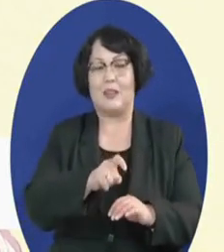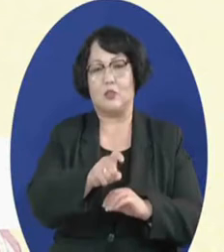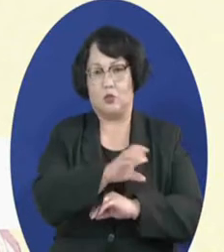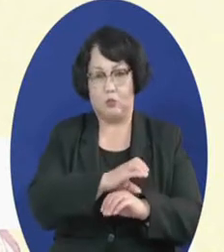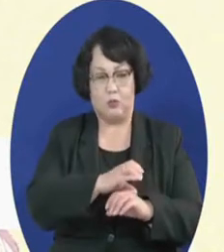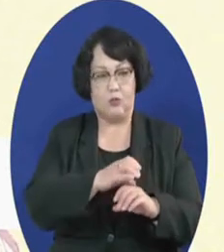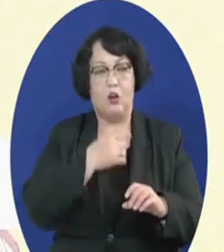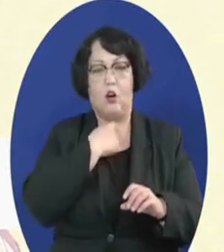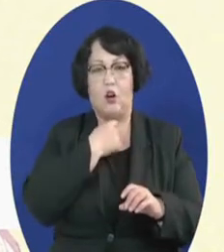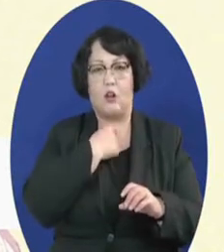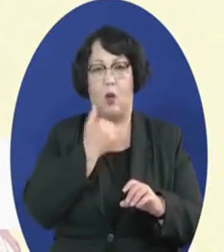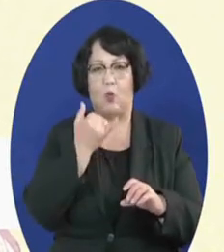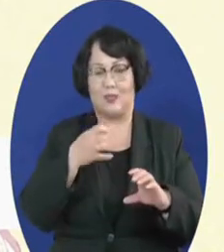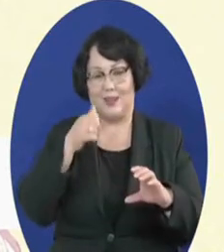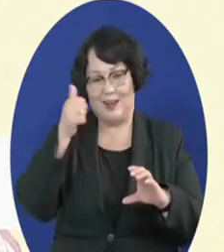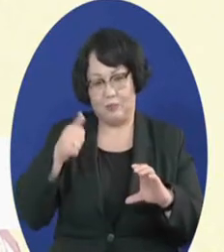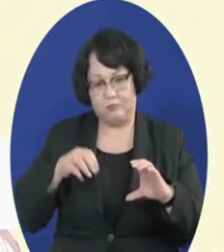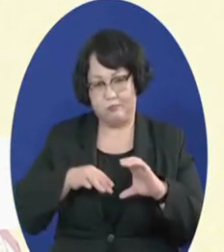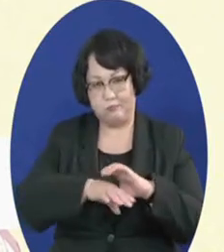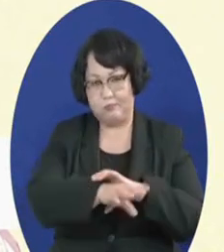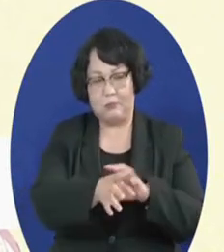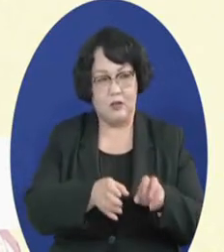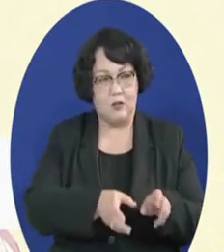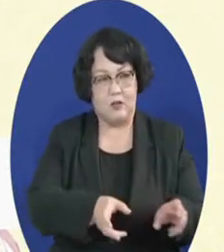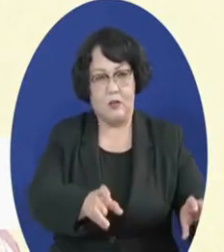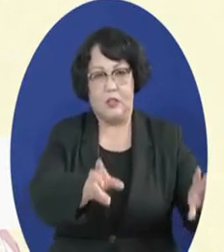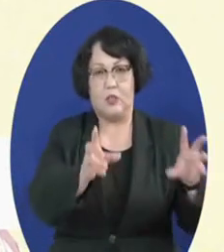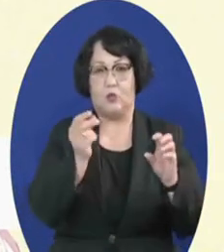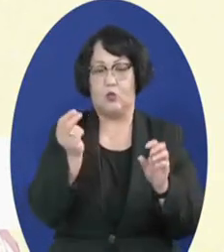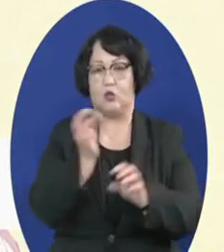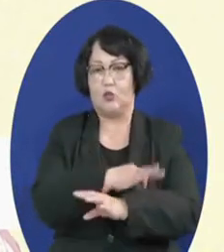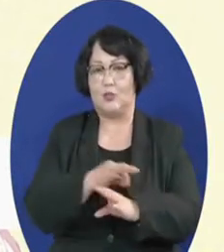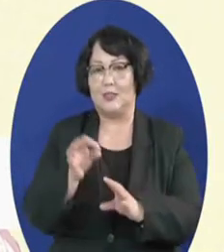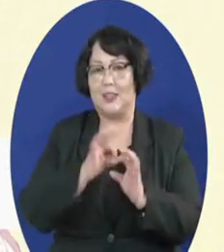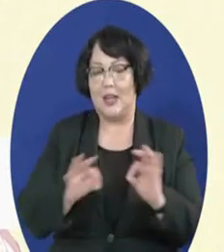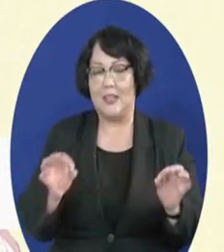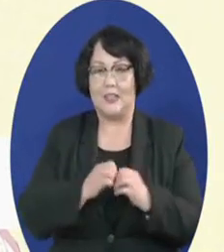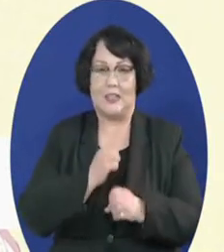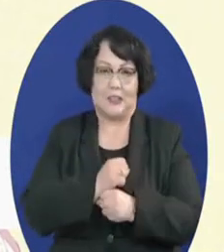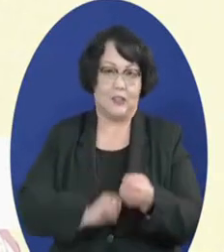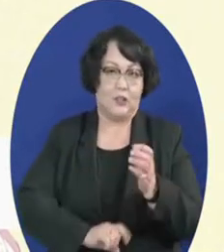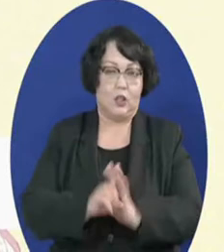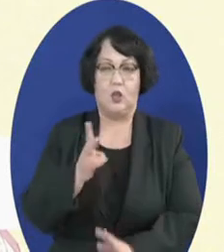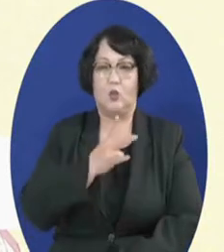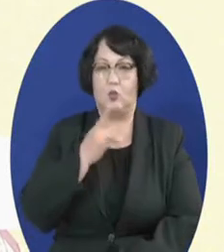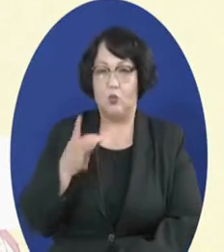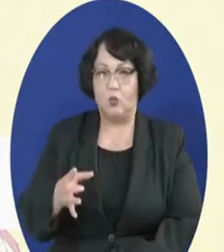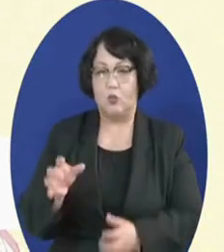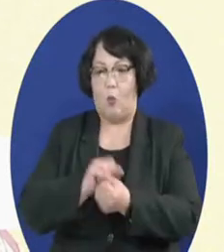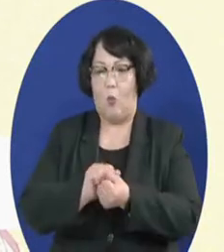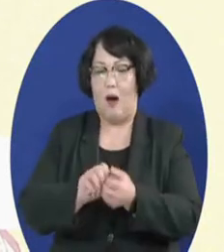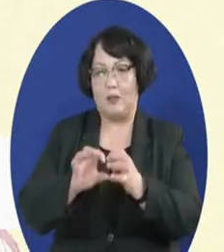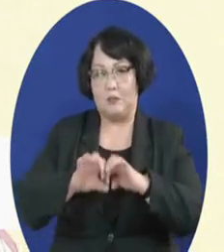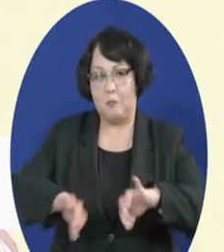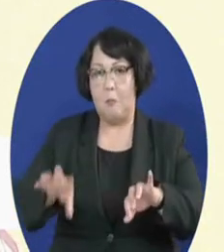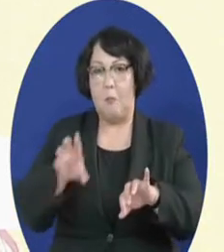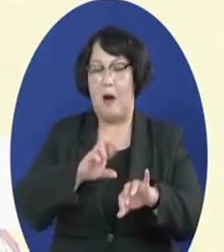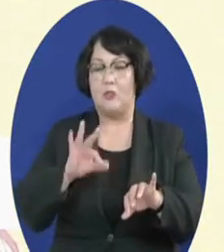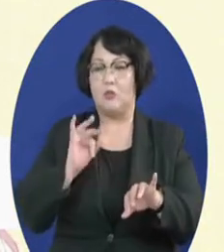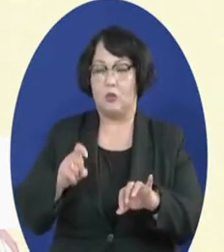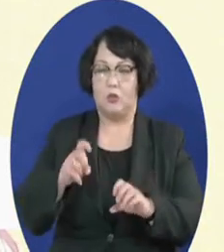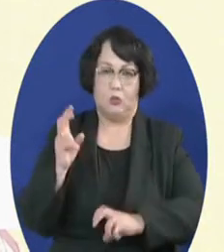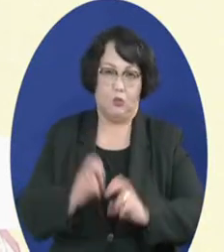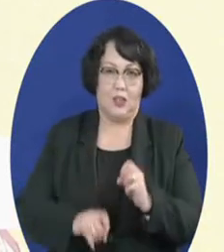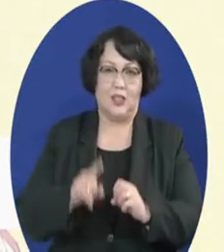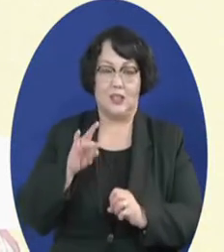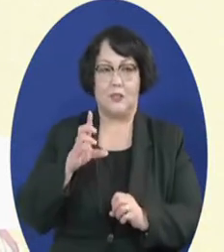чиглэлд техник эдийн засгийн үндэслэл, за зураг тусал нарийнчсан энэ ажлуудаа бол эхлэнэ. За нүүр сойжуулах үйлдвэрийн техник эдийн засгийн үндэслэл одоо ирж